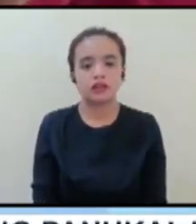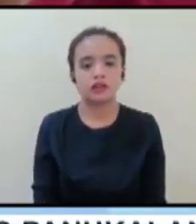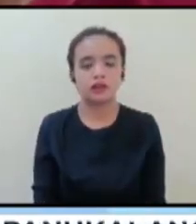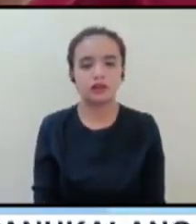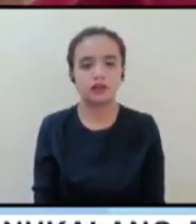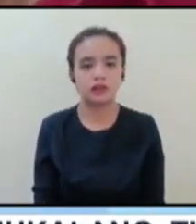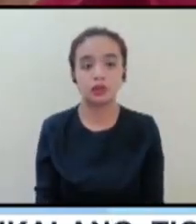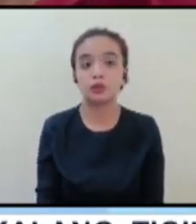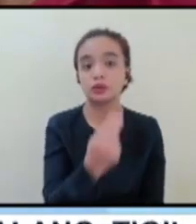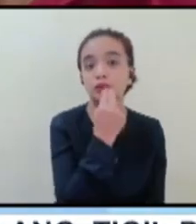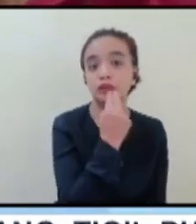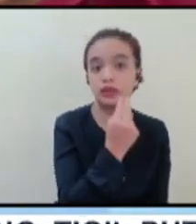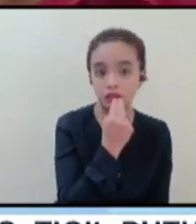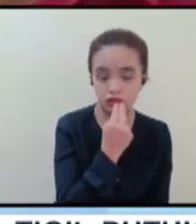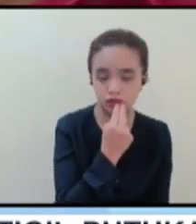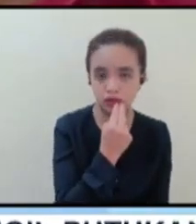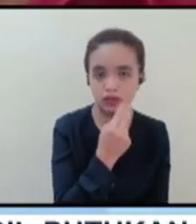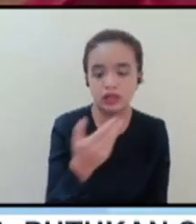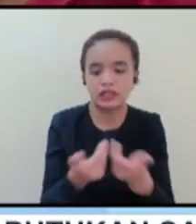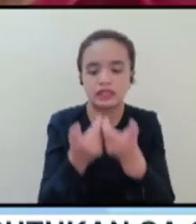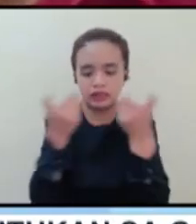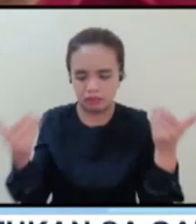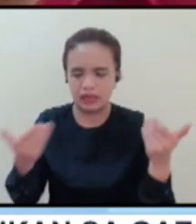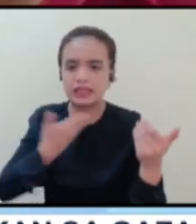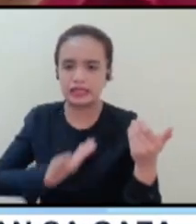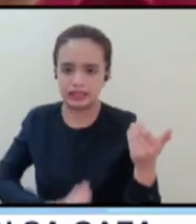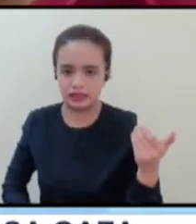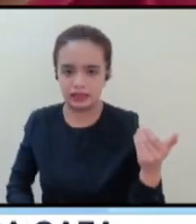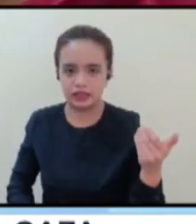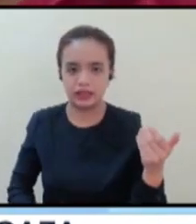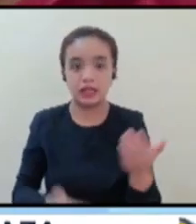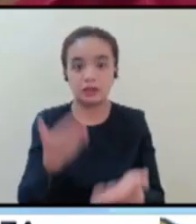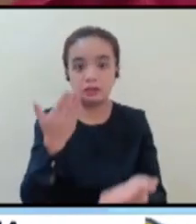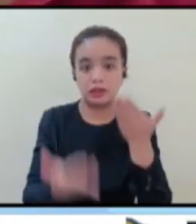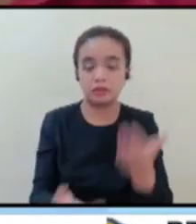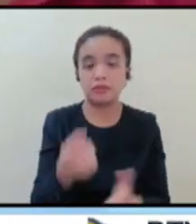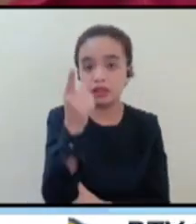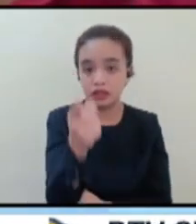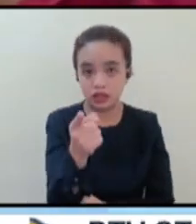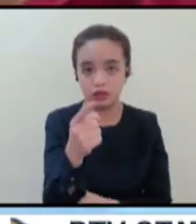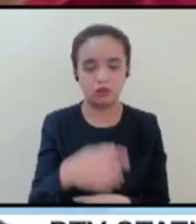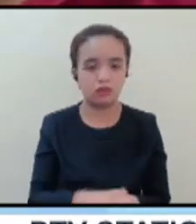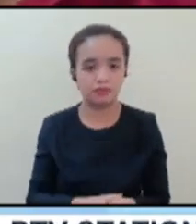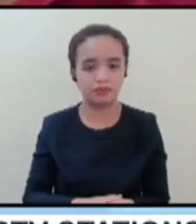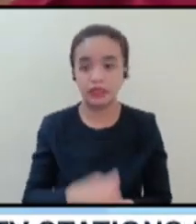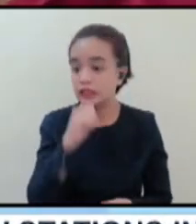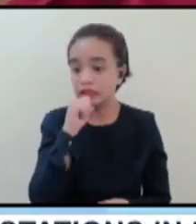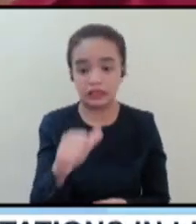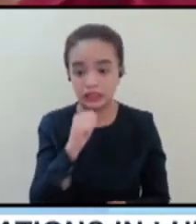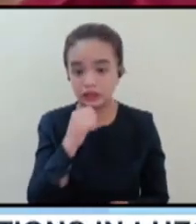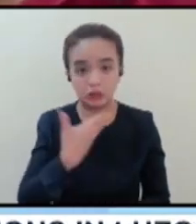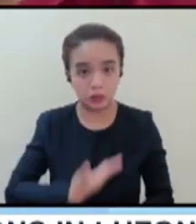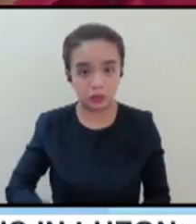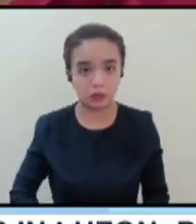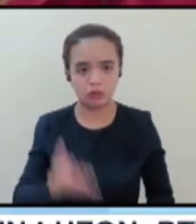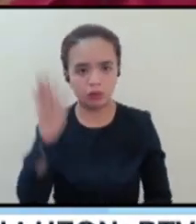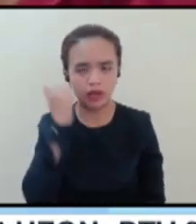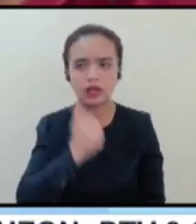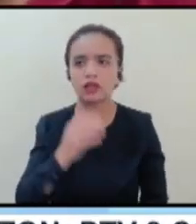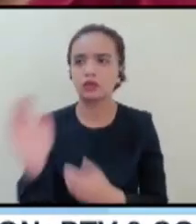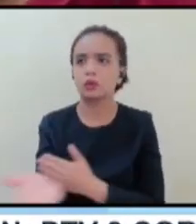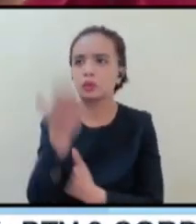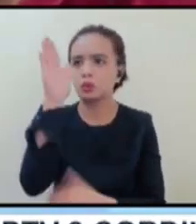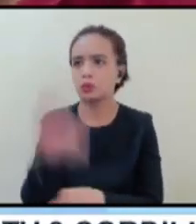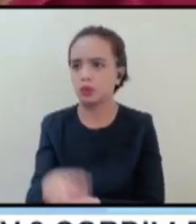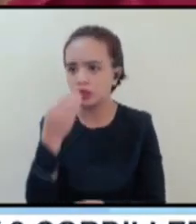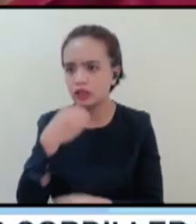yung nutrisyon sa hunger. Kasi maaring ikaw ay hindi ka naman nagugutom sapagkat panay ang kain mo maghapon. Pero